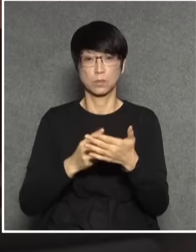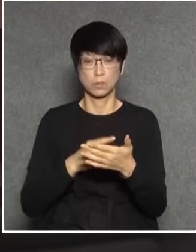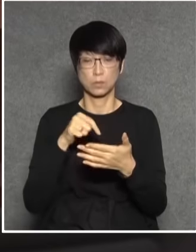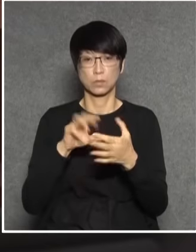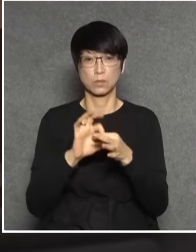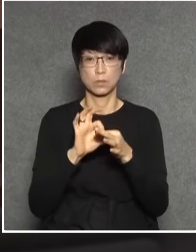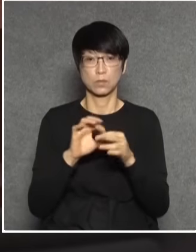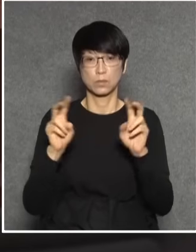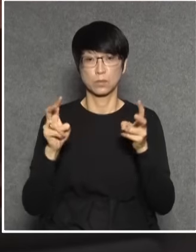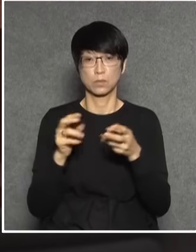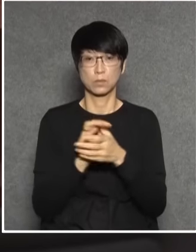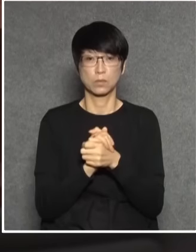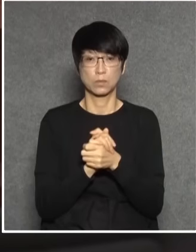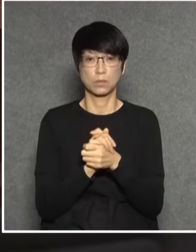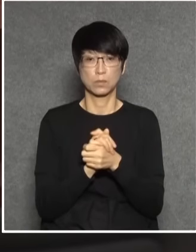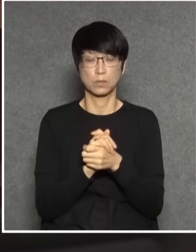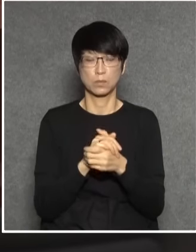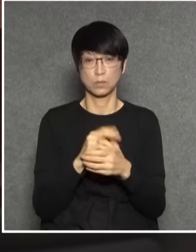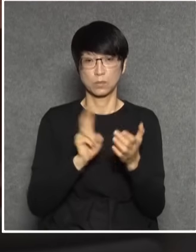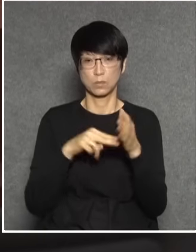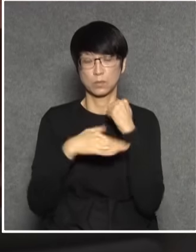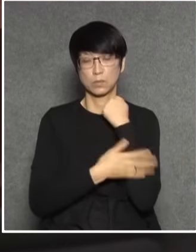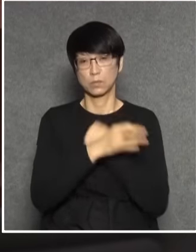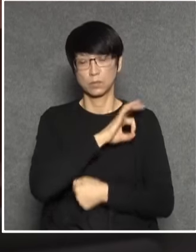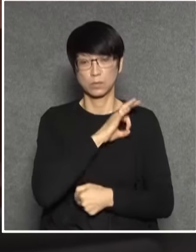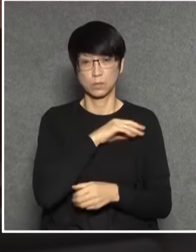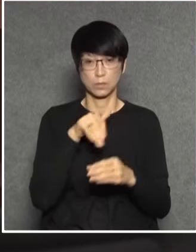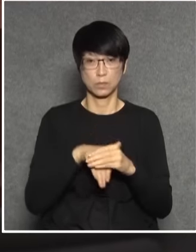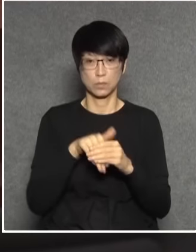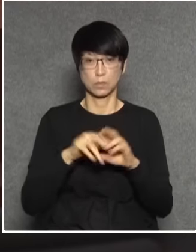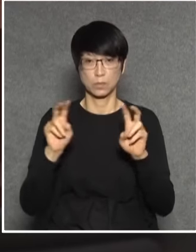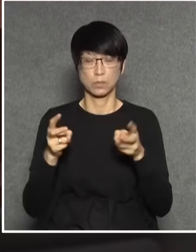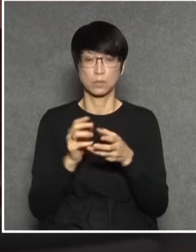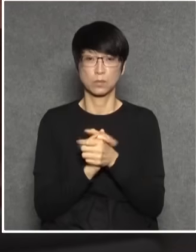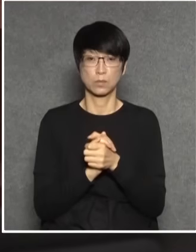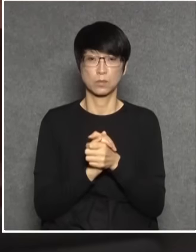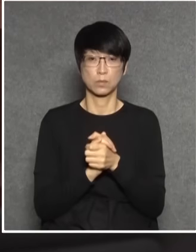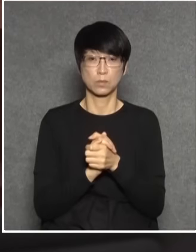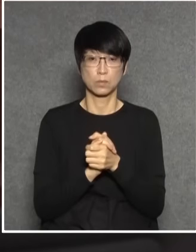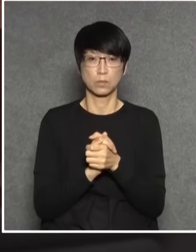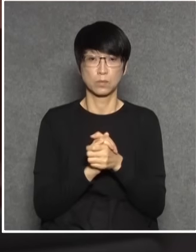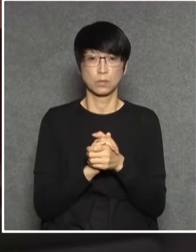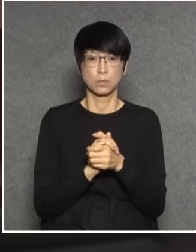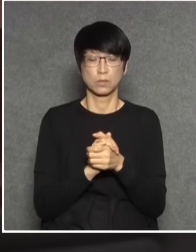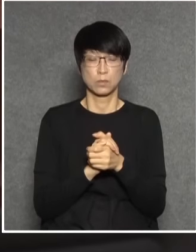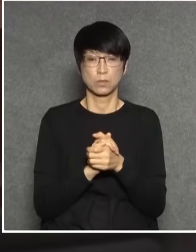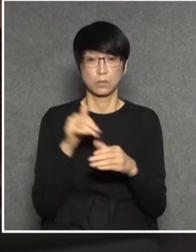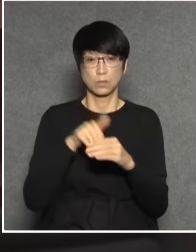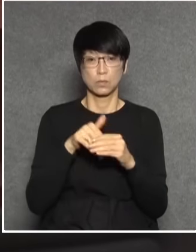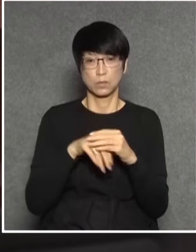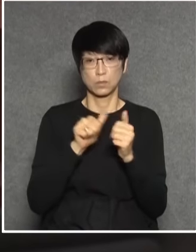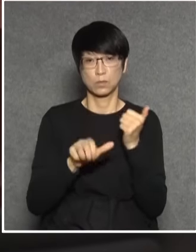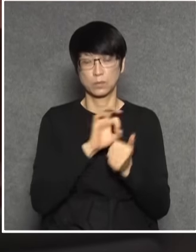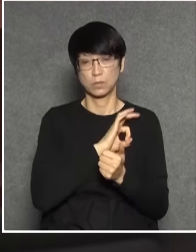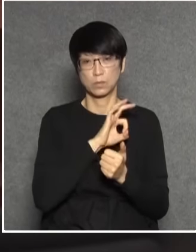於引號，就為選出立法會議員而舉行的選舉刪引號，開引號就為選出選舉委員會委員而